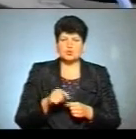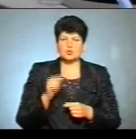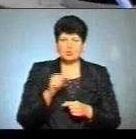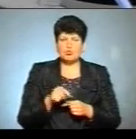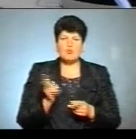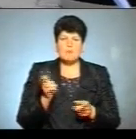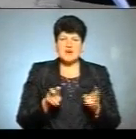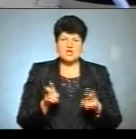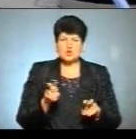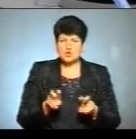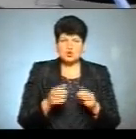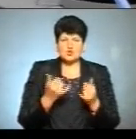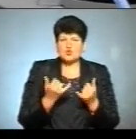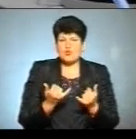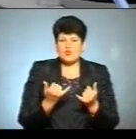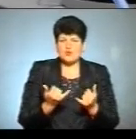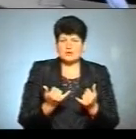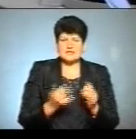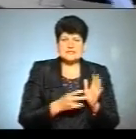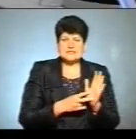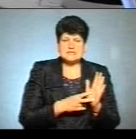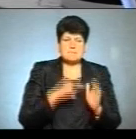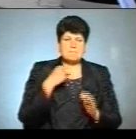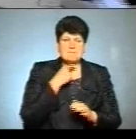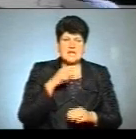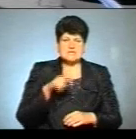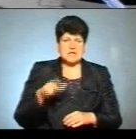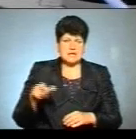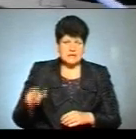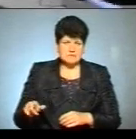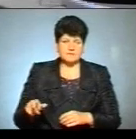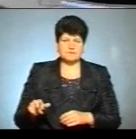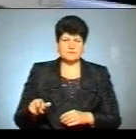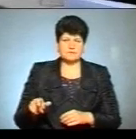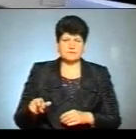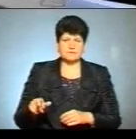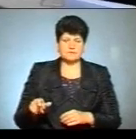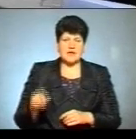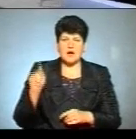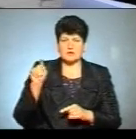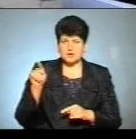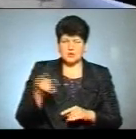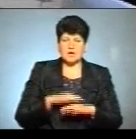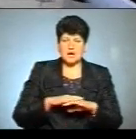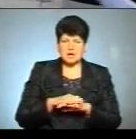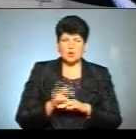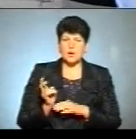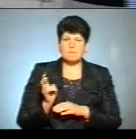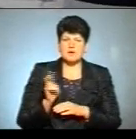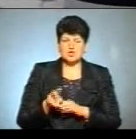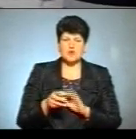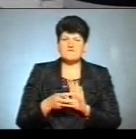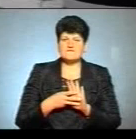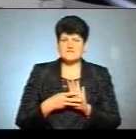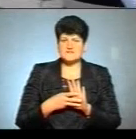прийшло сьогодні 7 м'ясників, а на той ринок прийшло